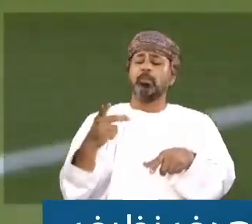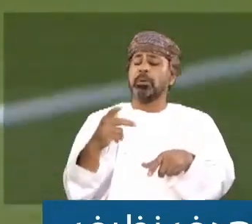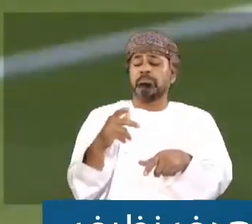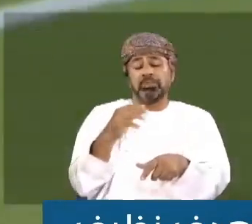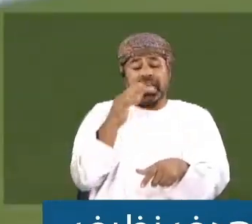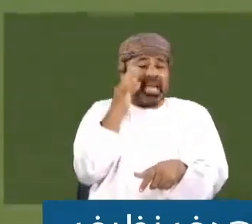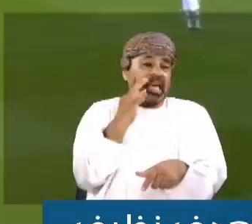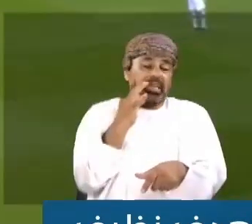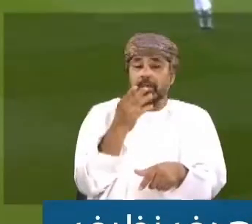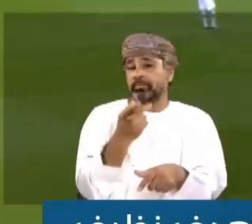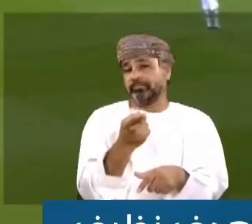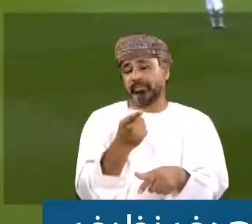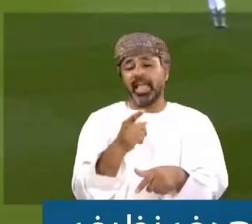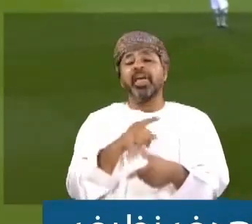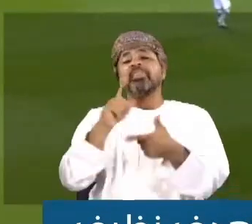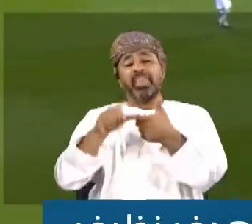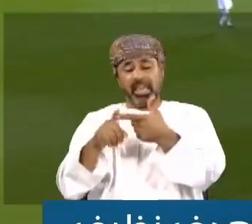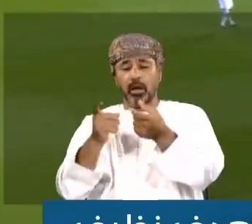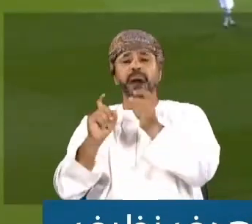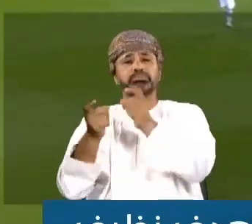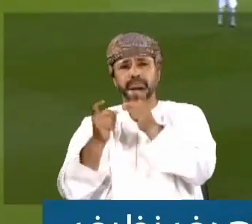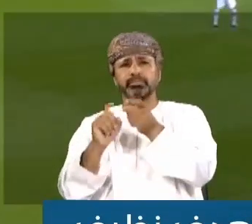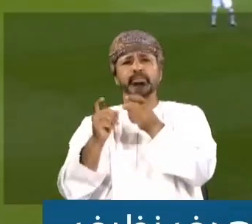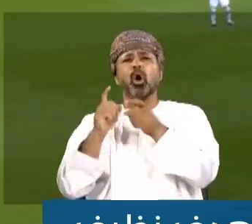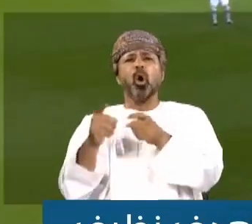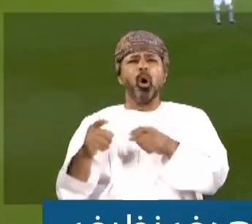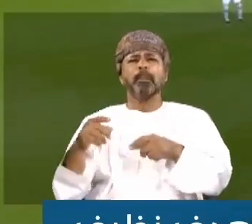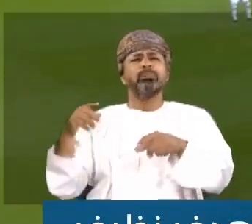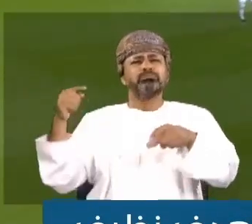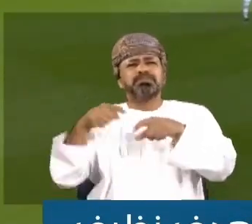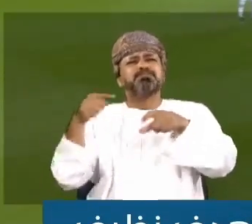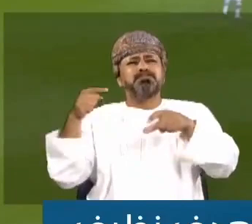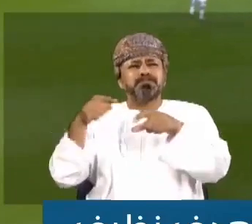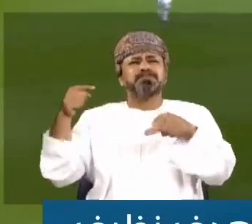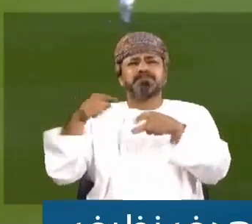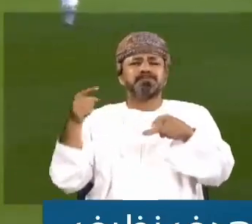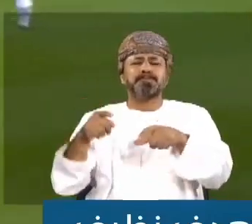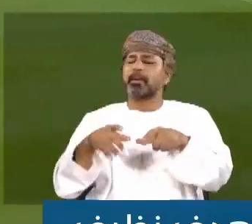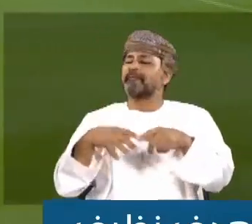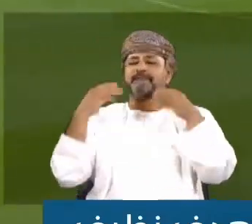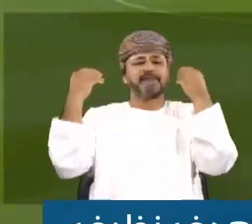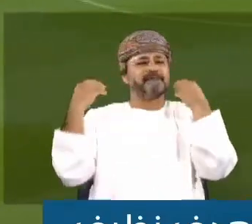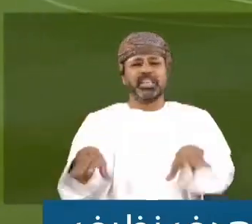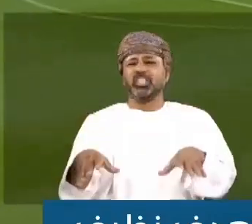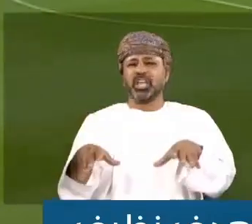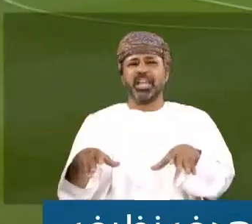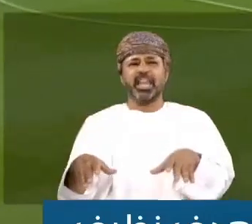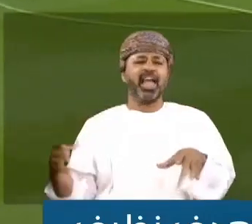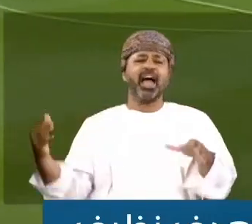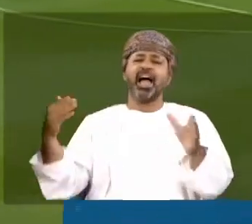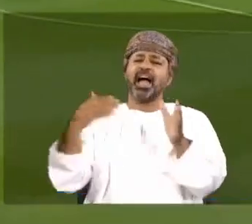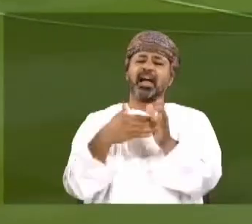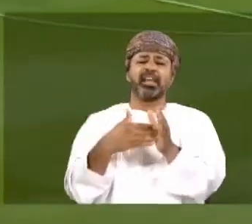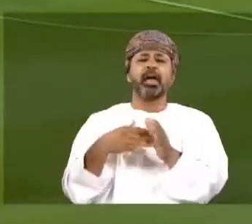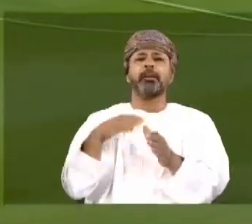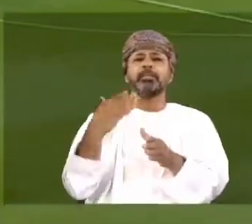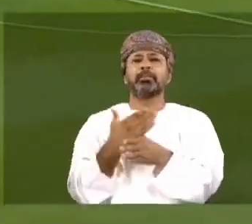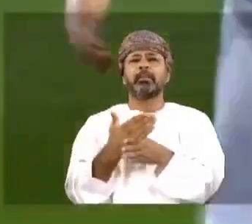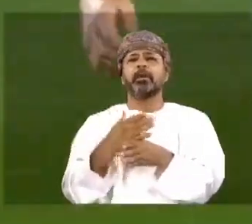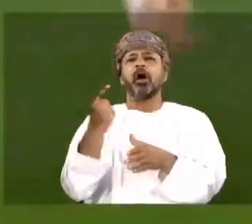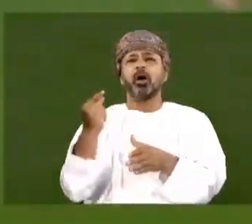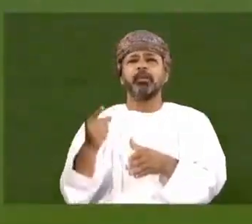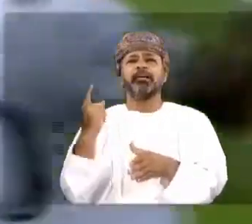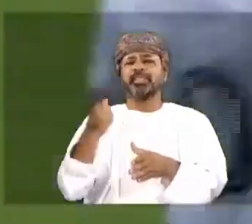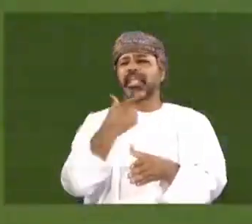غريبة. وفي الشوط الثاني حاول تورينتو الضغط على مرمى مونتريال أمبيك، لكن محاولته لم تسفر عن جديد في نتيجة